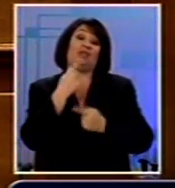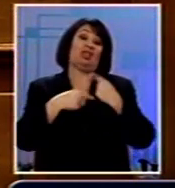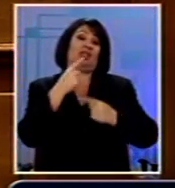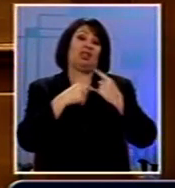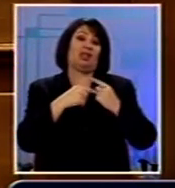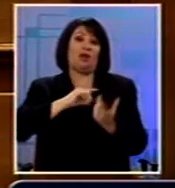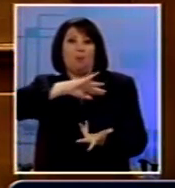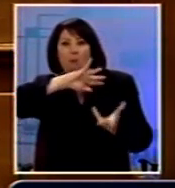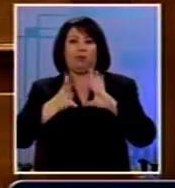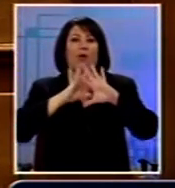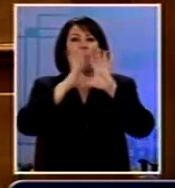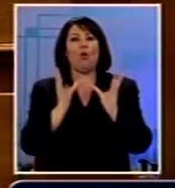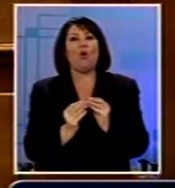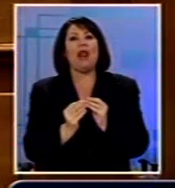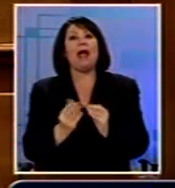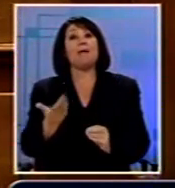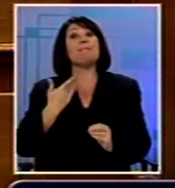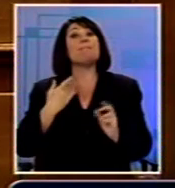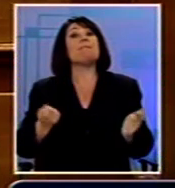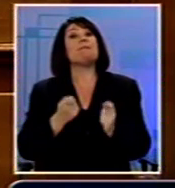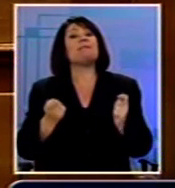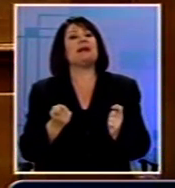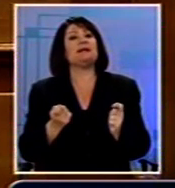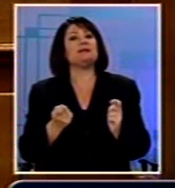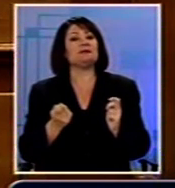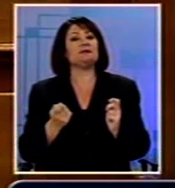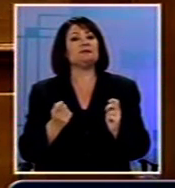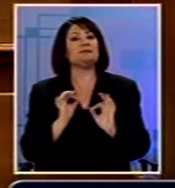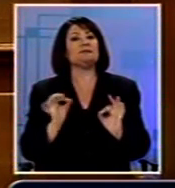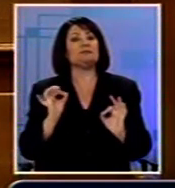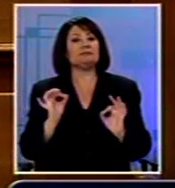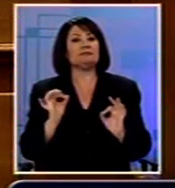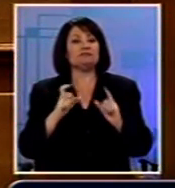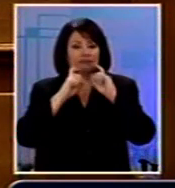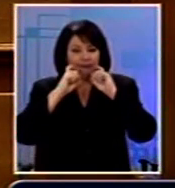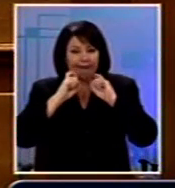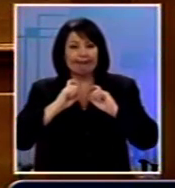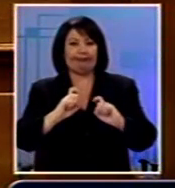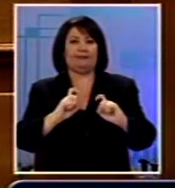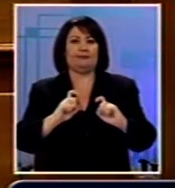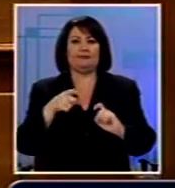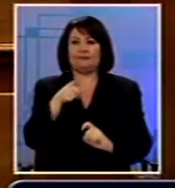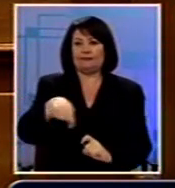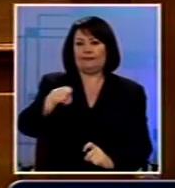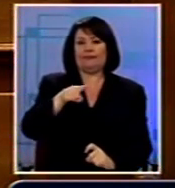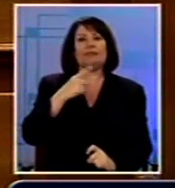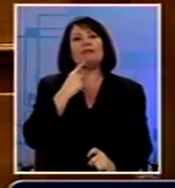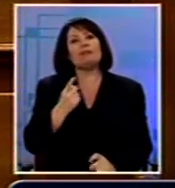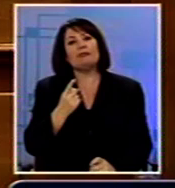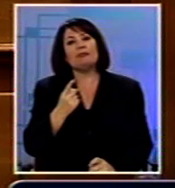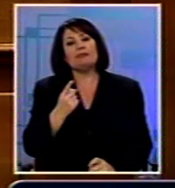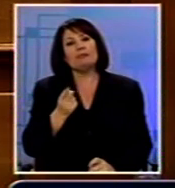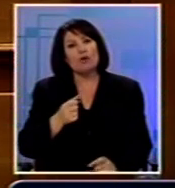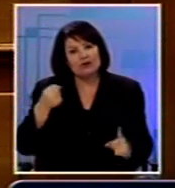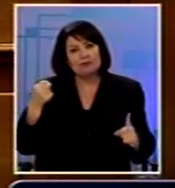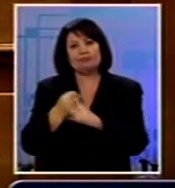τα ανατρέψουν όλα. Αλλά πριν το κάνουν, φροντίζουν να εξαρτώνται απολύτως από εκείνους με τους οποίους υποτίθεται ότι θα πάνε